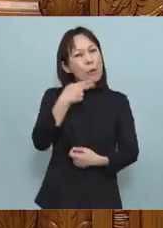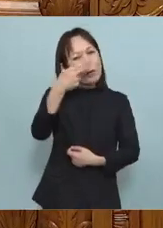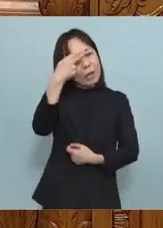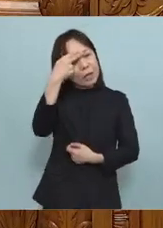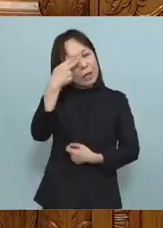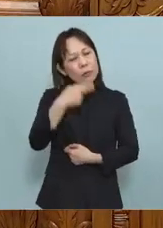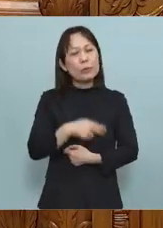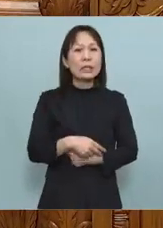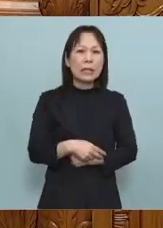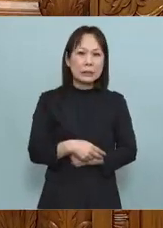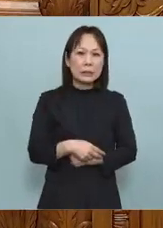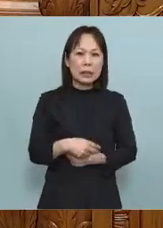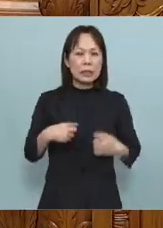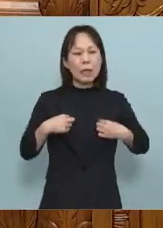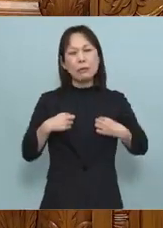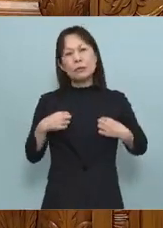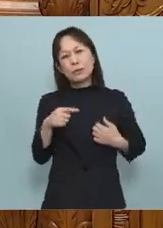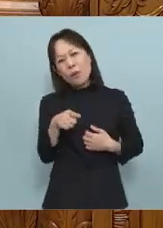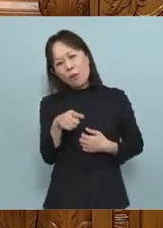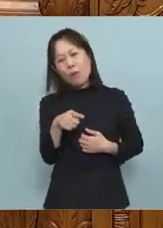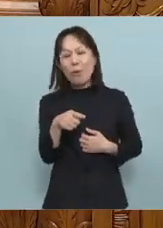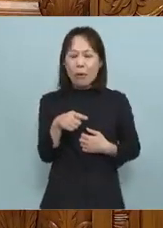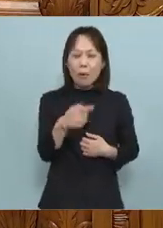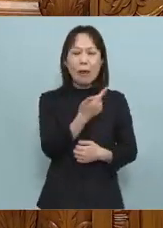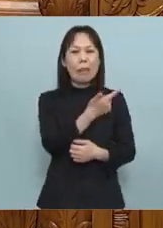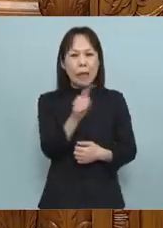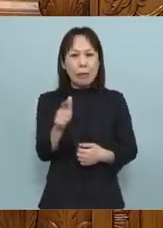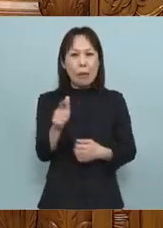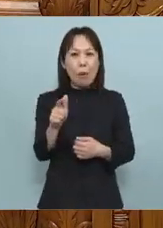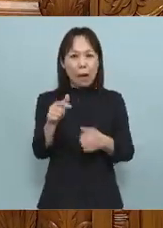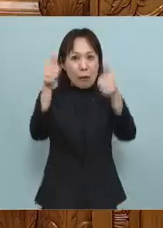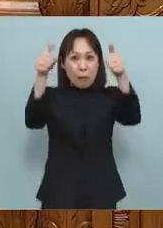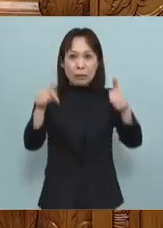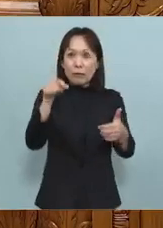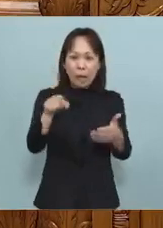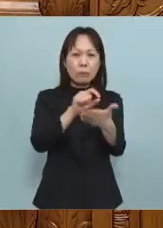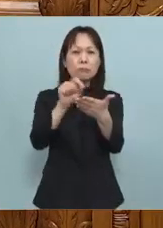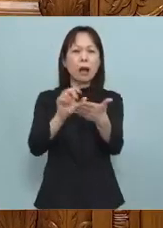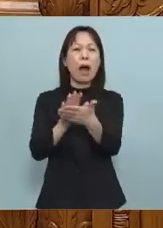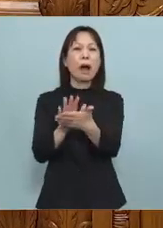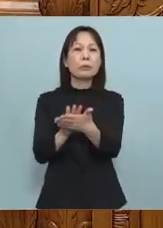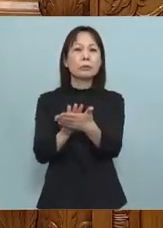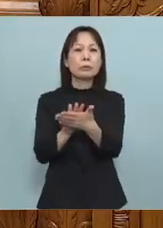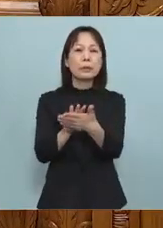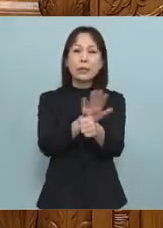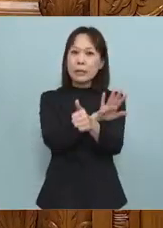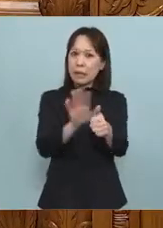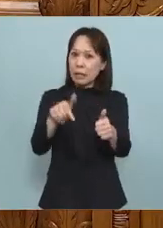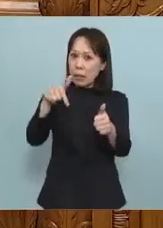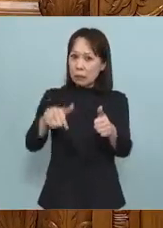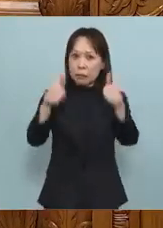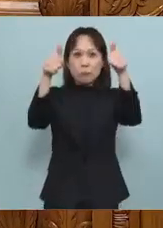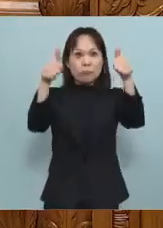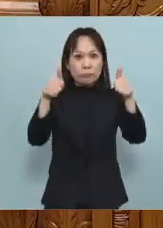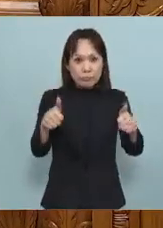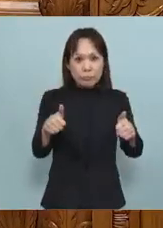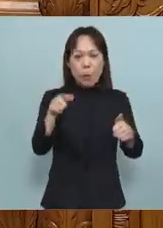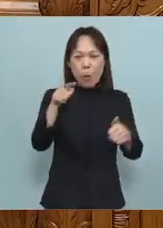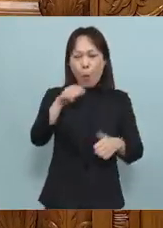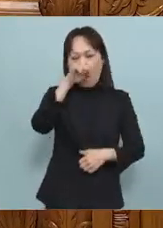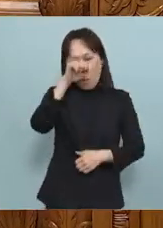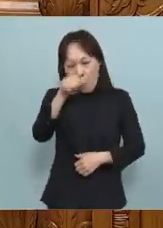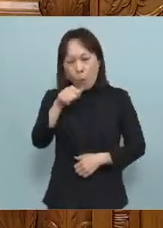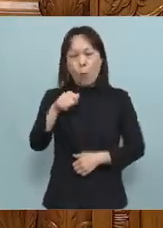し、そんな服装してるしさ、など書かれており、内閣府がここまでの啓発活動をしたことを評価いた